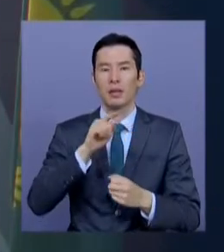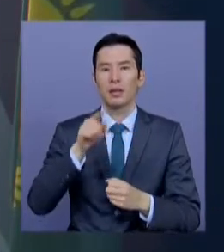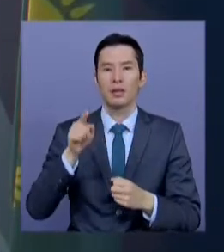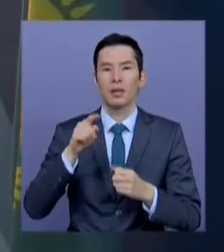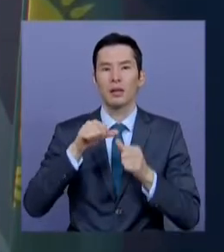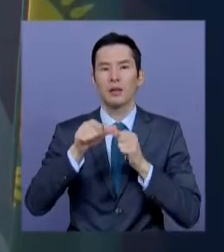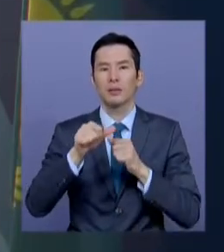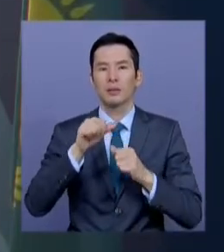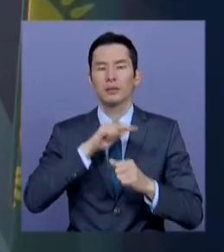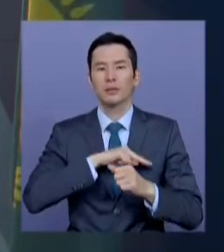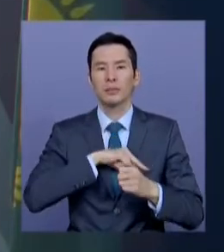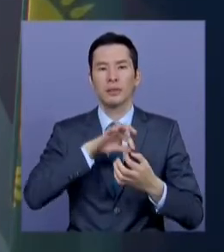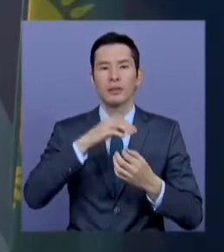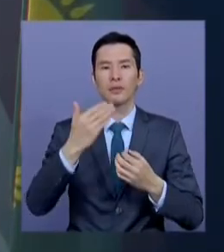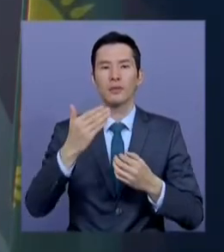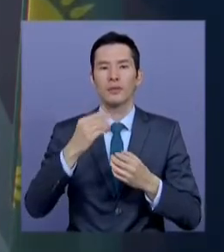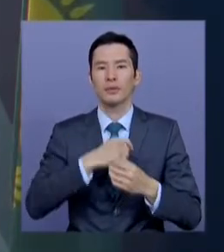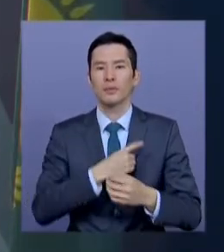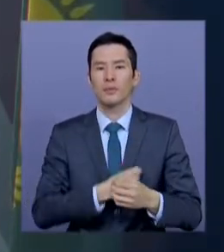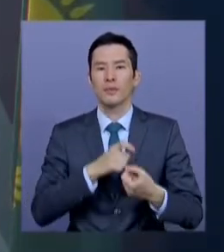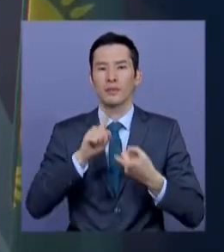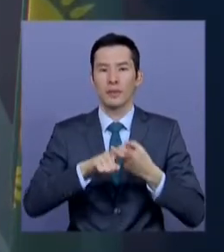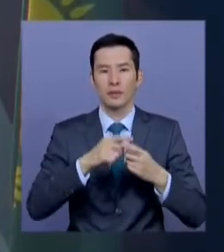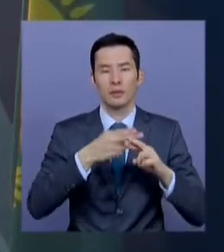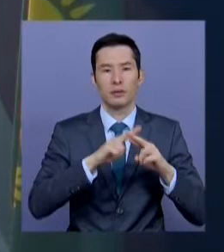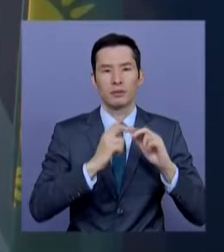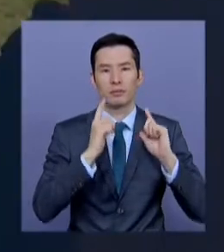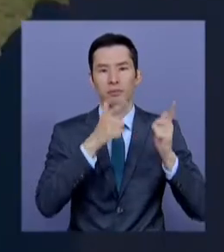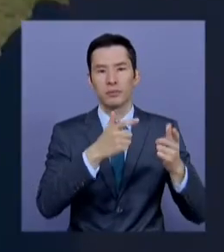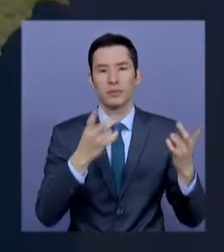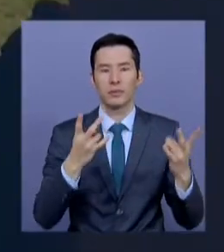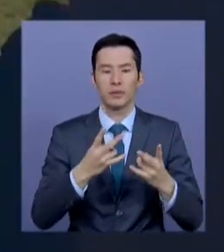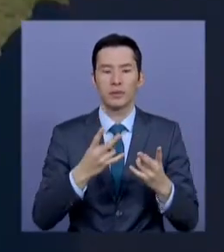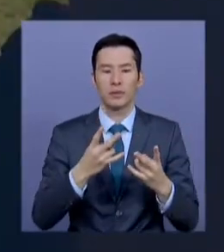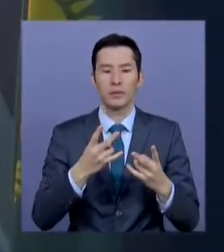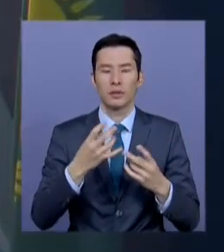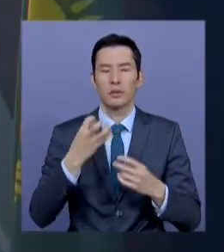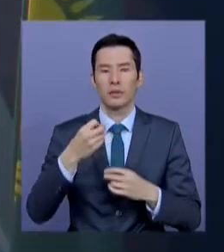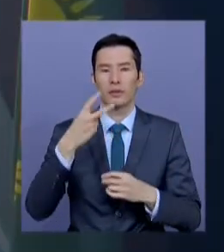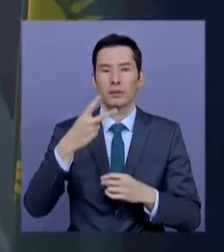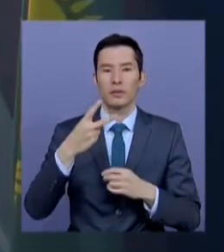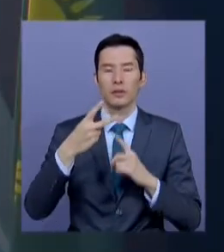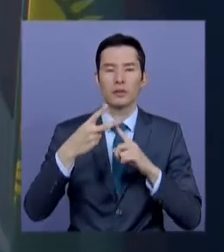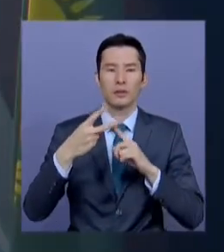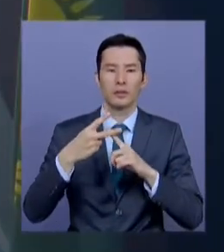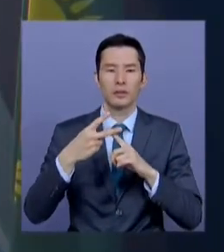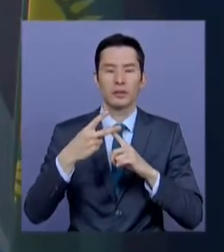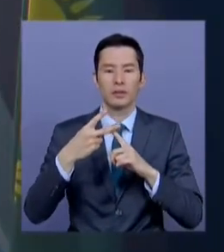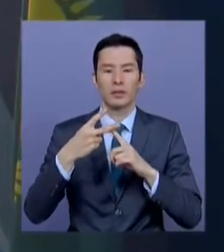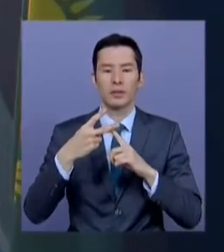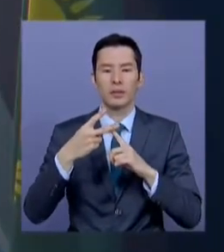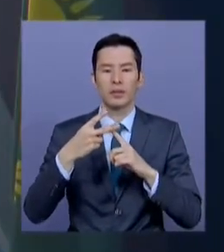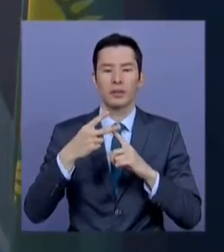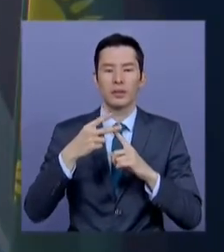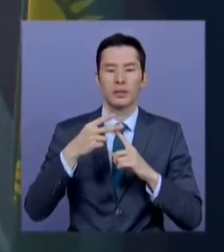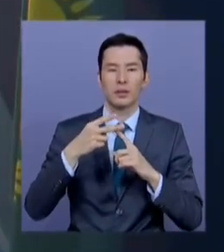нақты жұмыспен қамтамасыз етуді бұл мемлекеттік деңгейде шешу керек. Екінші, теріс ағымдарды тоқтатып,